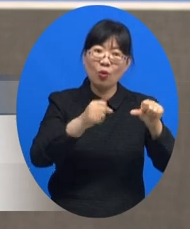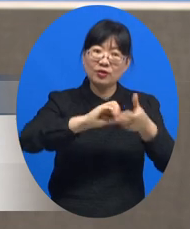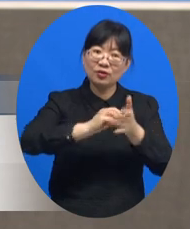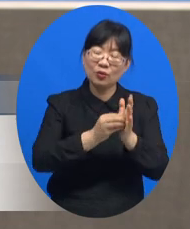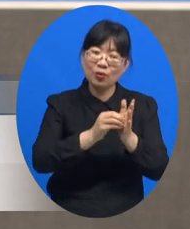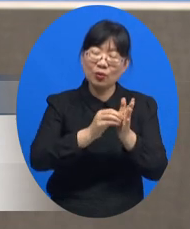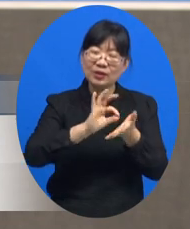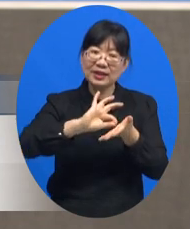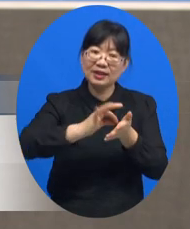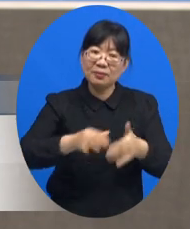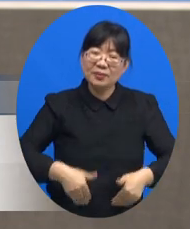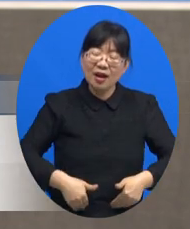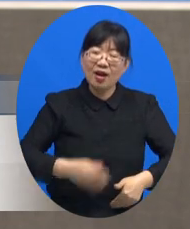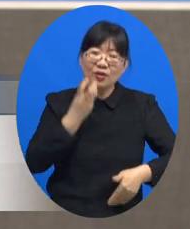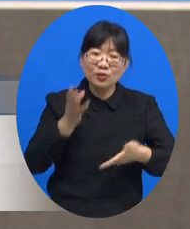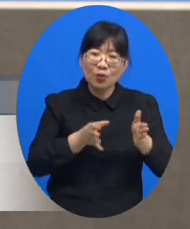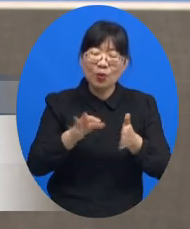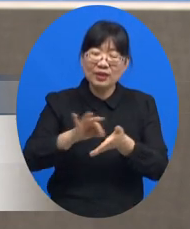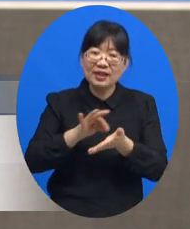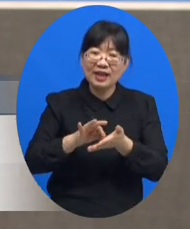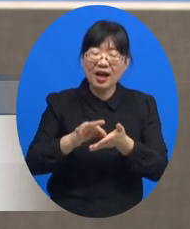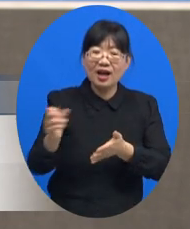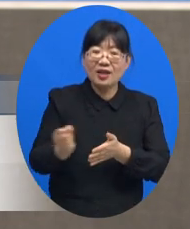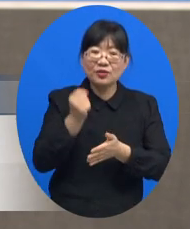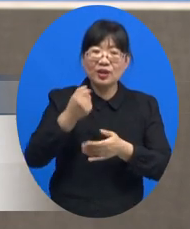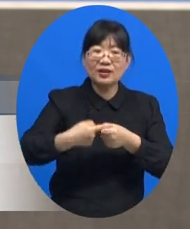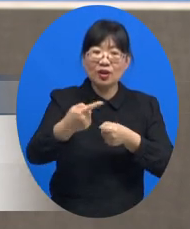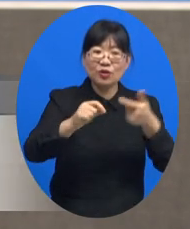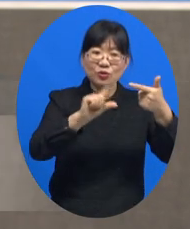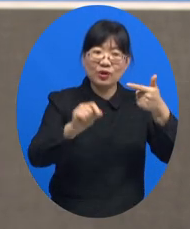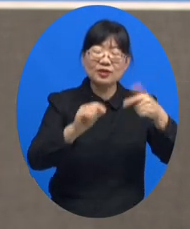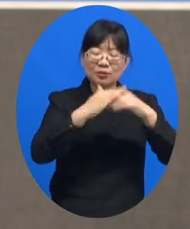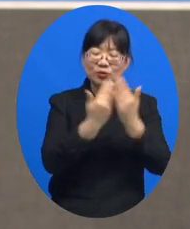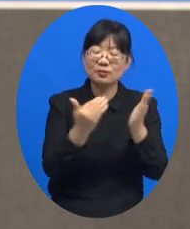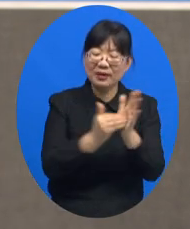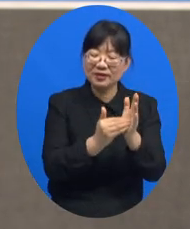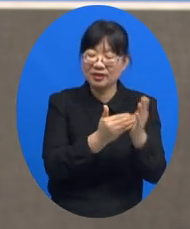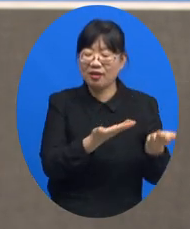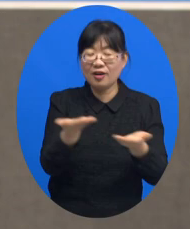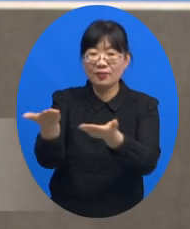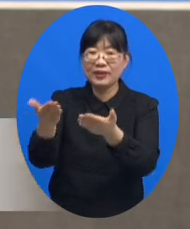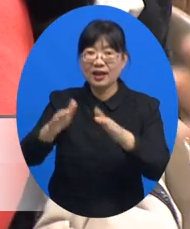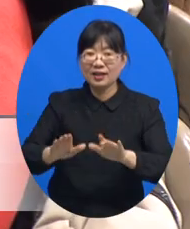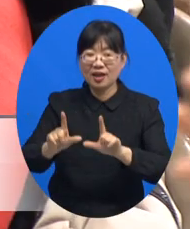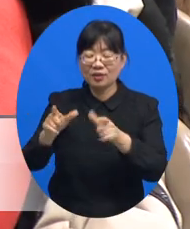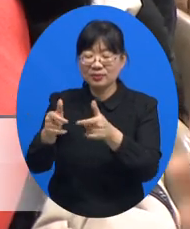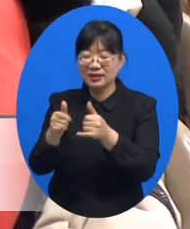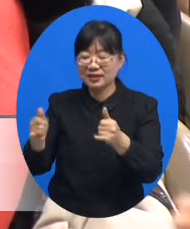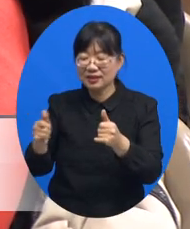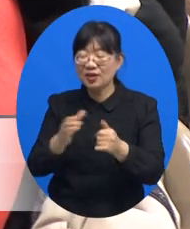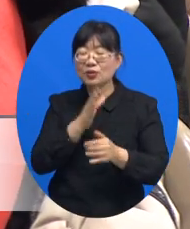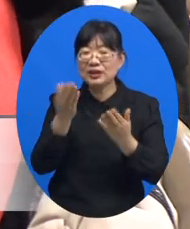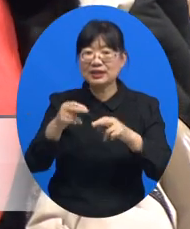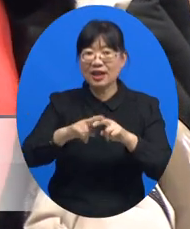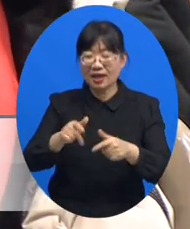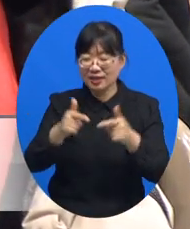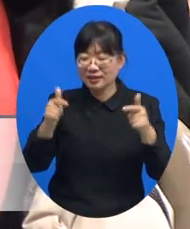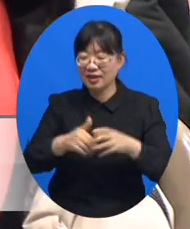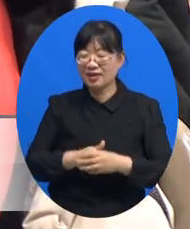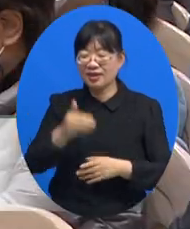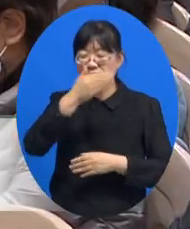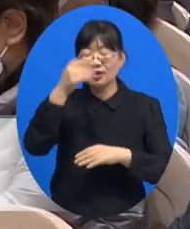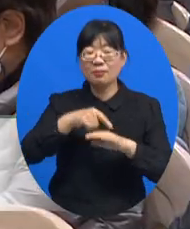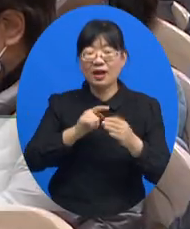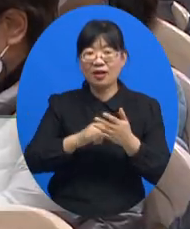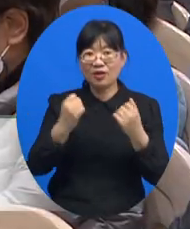이건 저희가 도비로 내년 2월까지 끝내도록 하겠습니다 이날 주민들은 노인 일자리 확대와 청년 마음